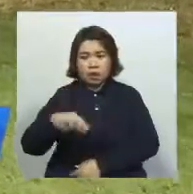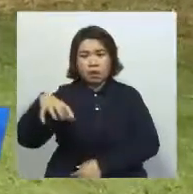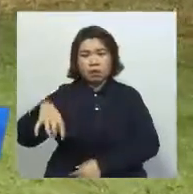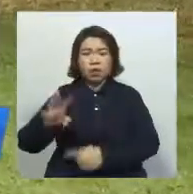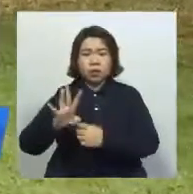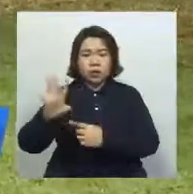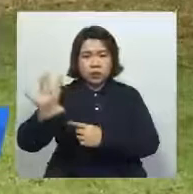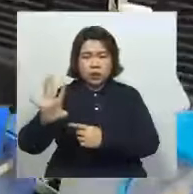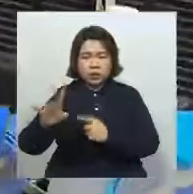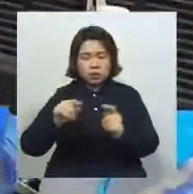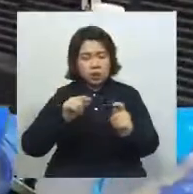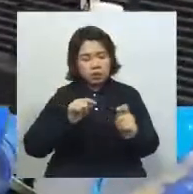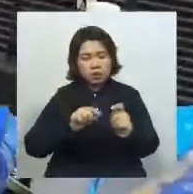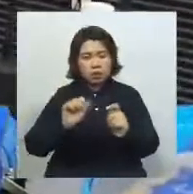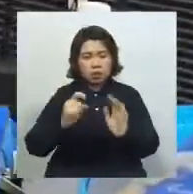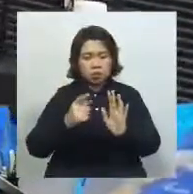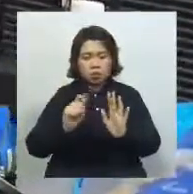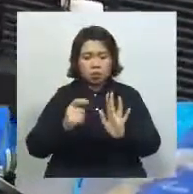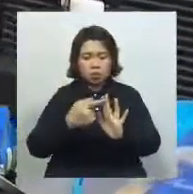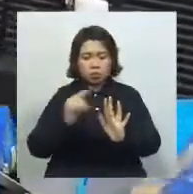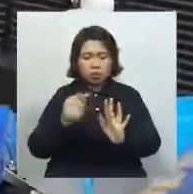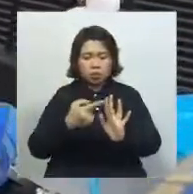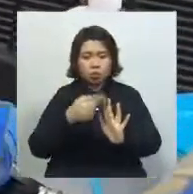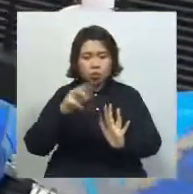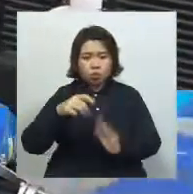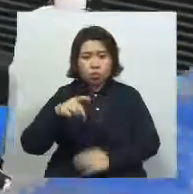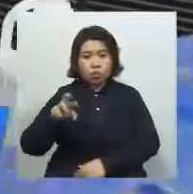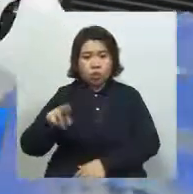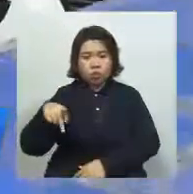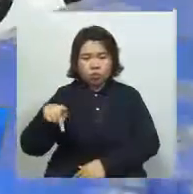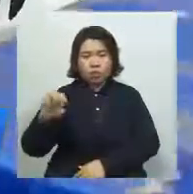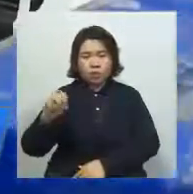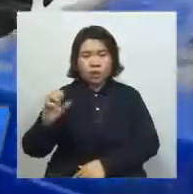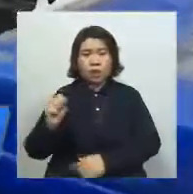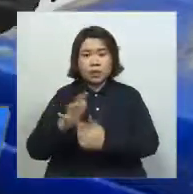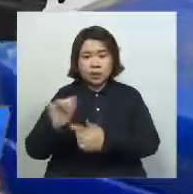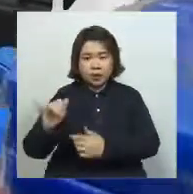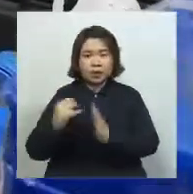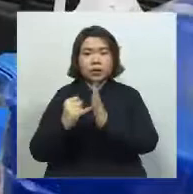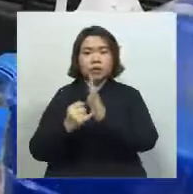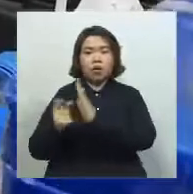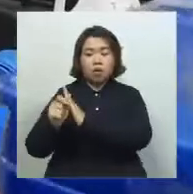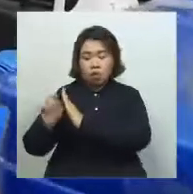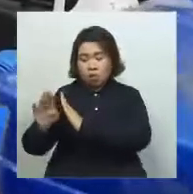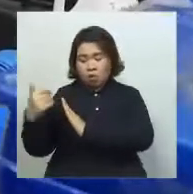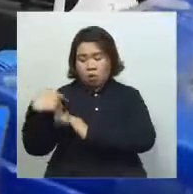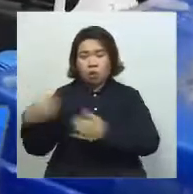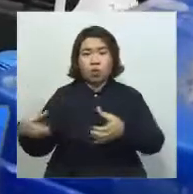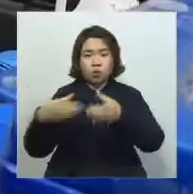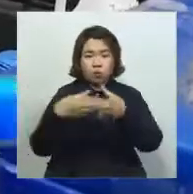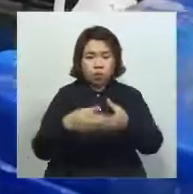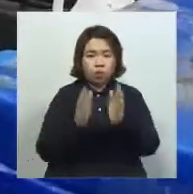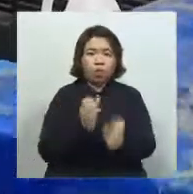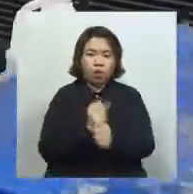ขยุงอำเภออุทุมพรพิสัยสำนักงานสิ่งแวดล้อมภาคที่12อุบลราชธานีนำบุคลากรพร้